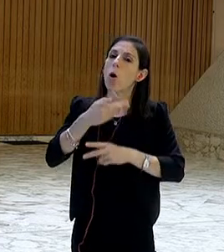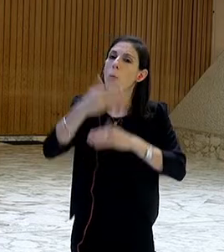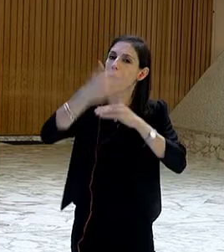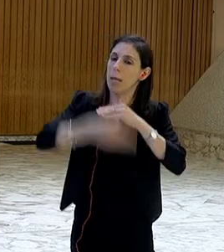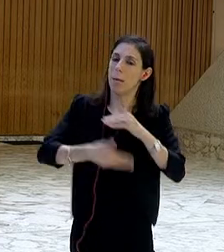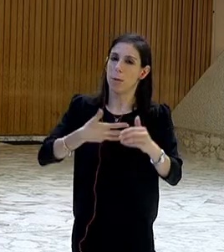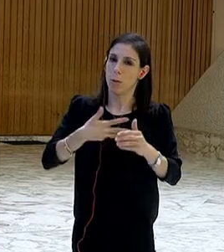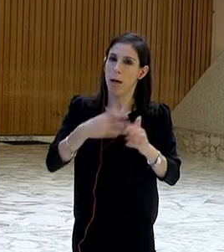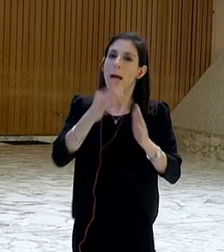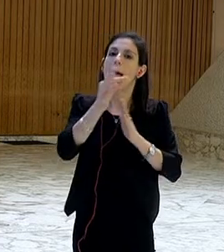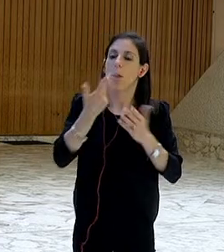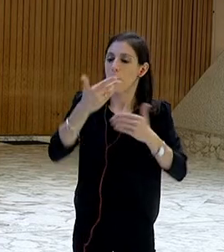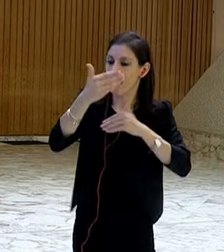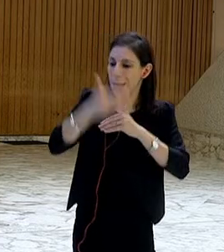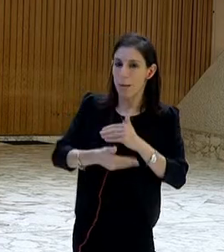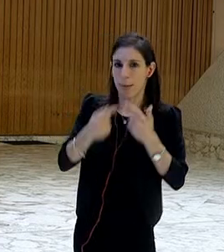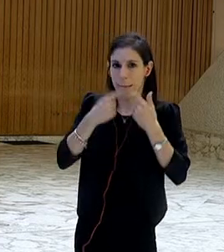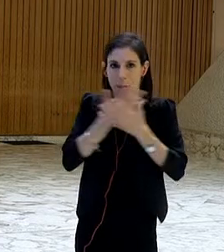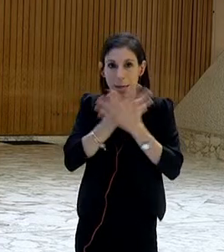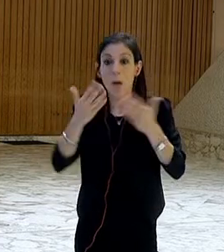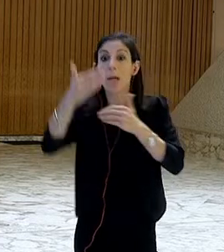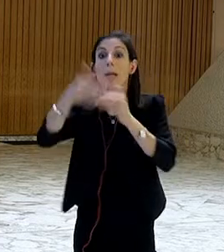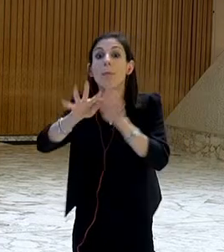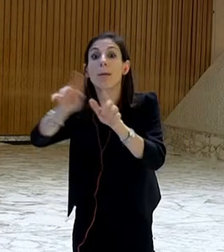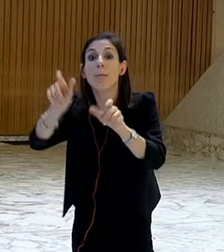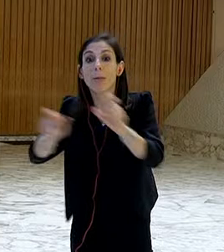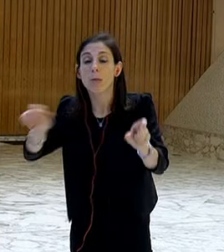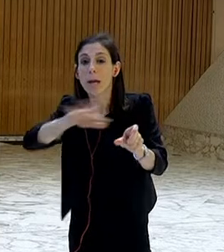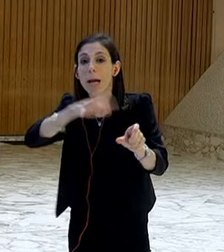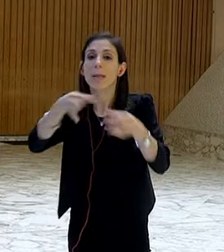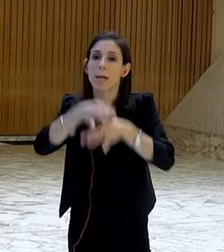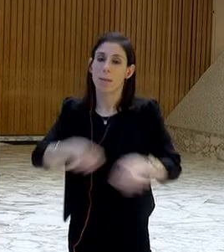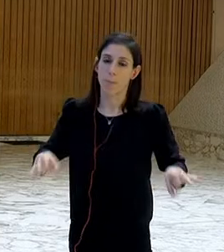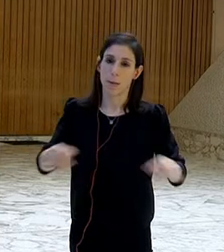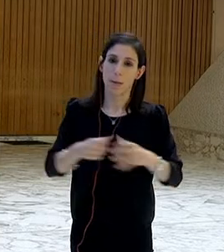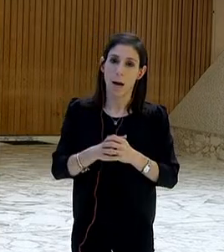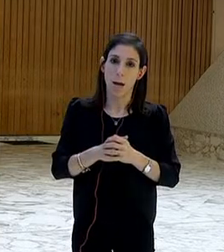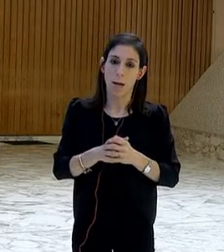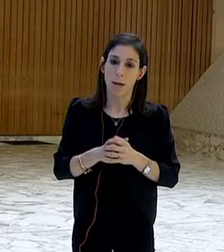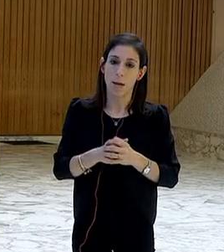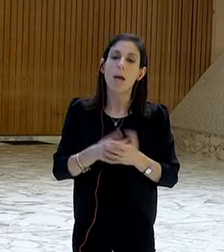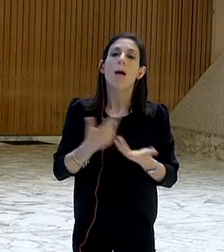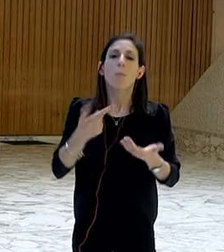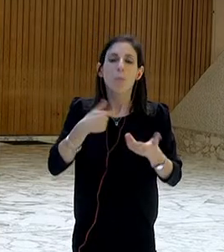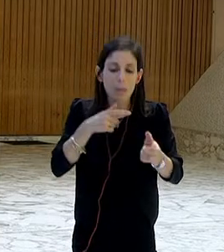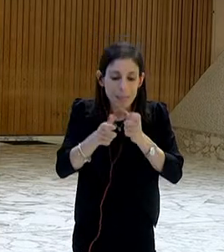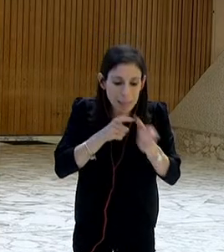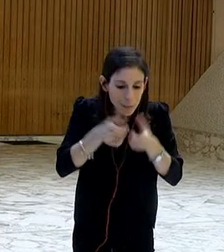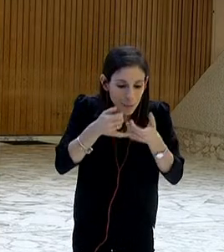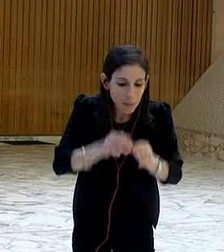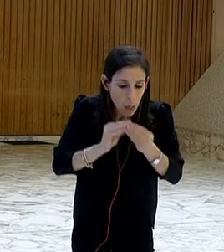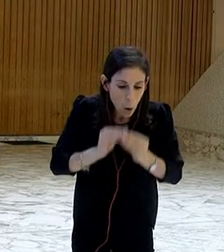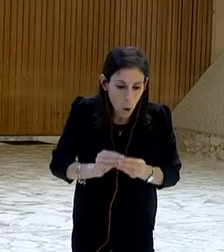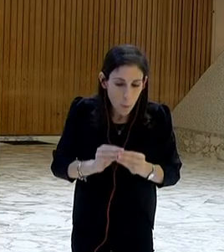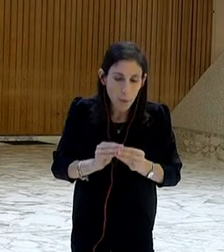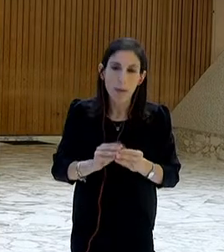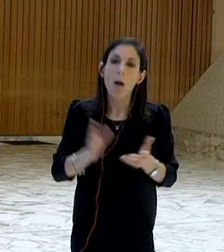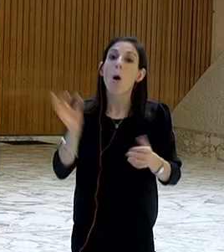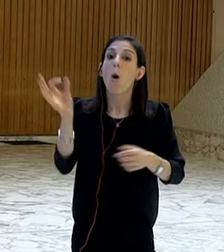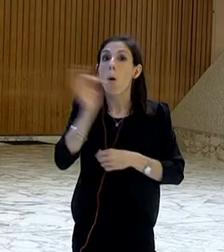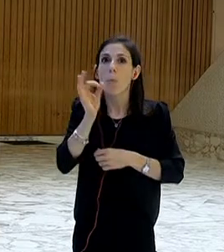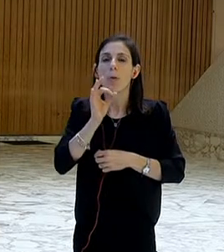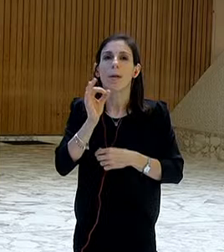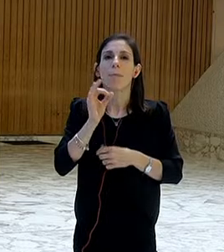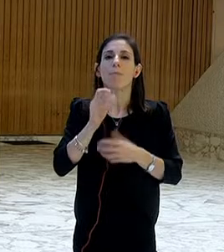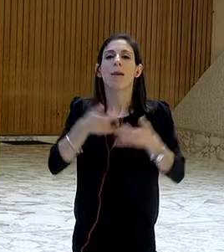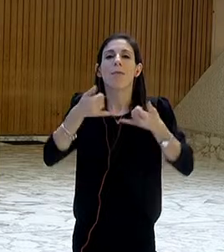autres. 3. La communication et la négociation avec nos enfants. 4. Comment accompagner nos enfants